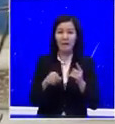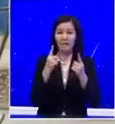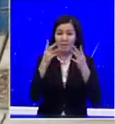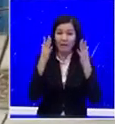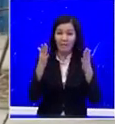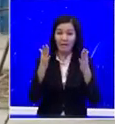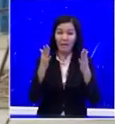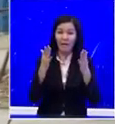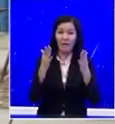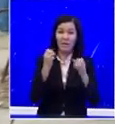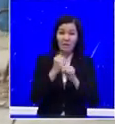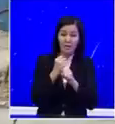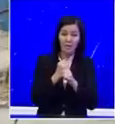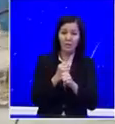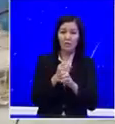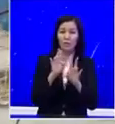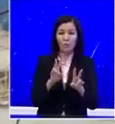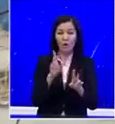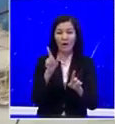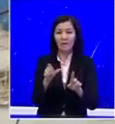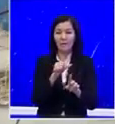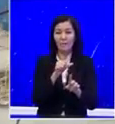бірақ адам өмірде